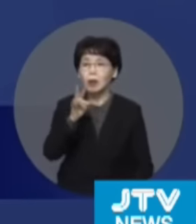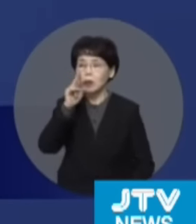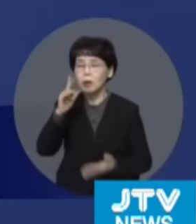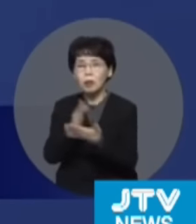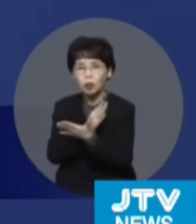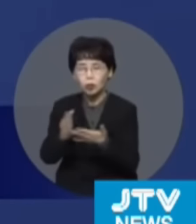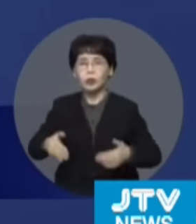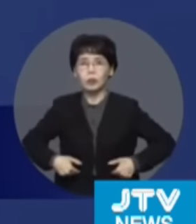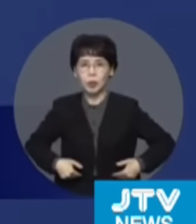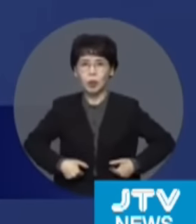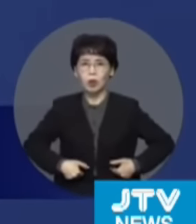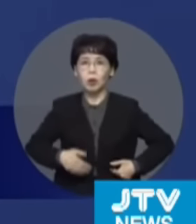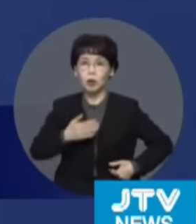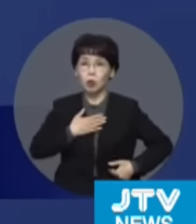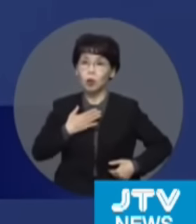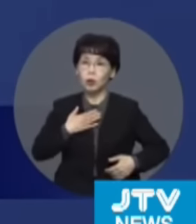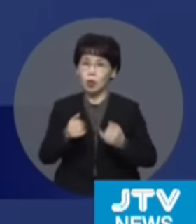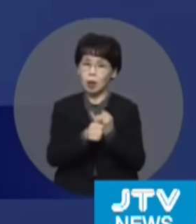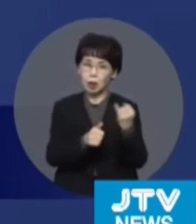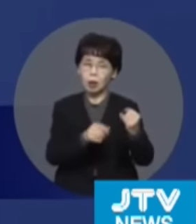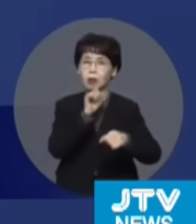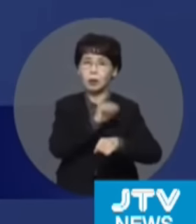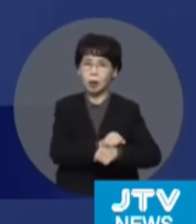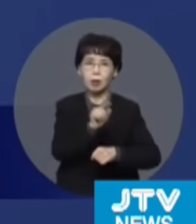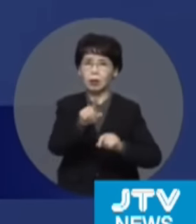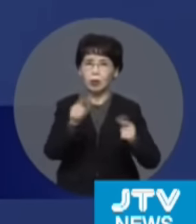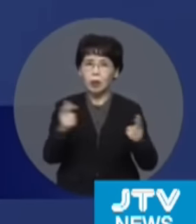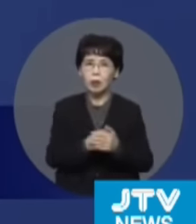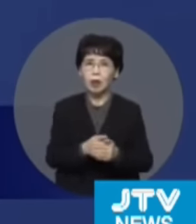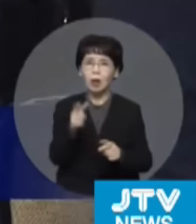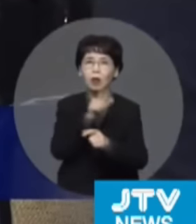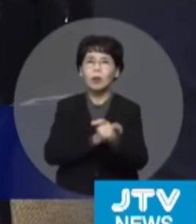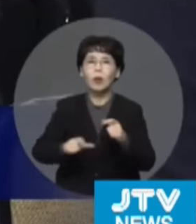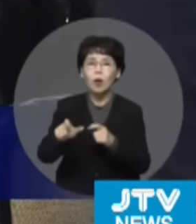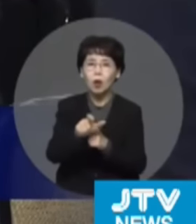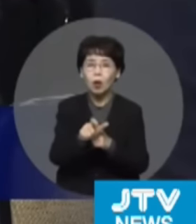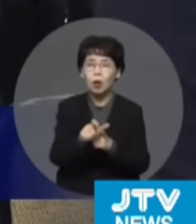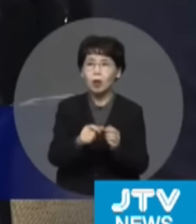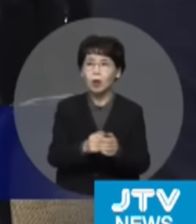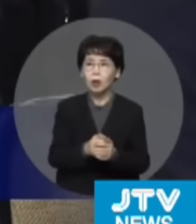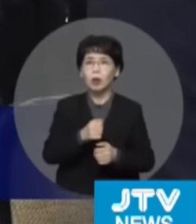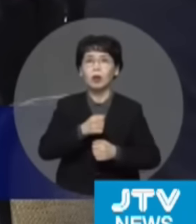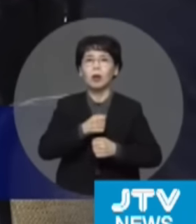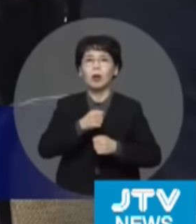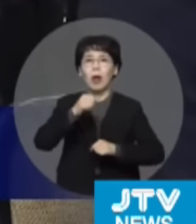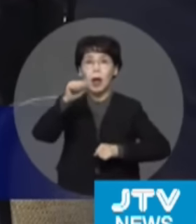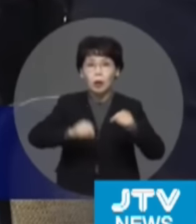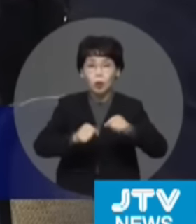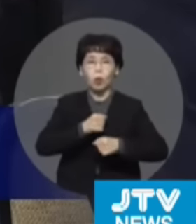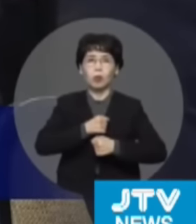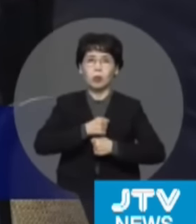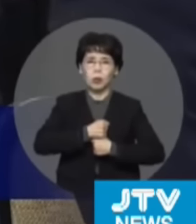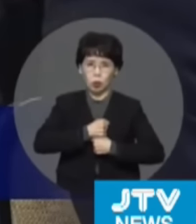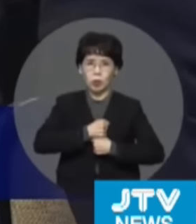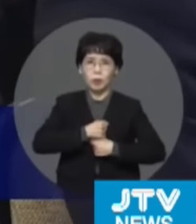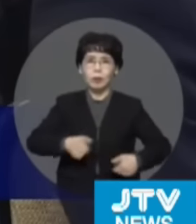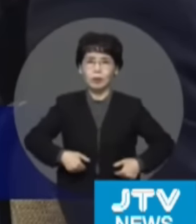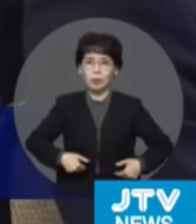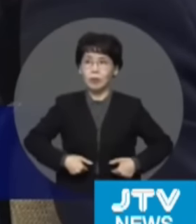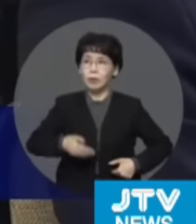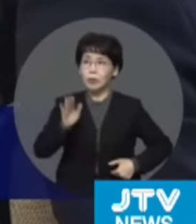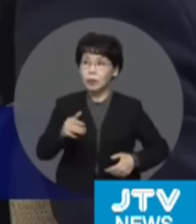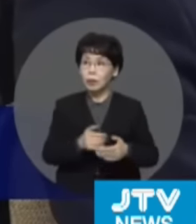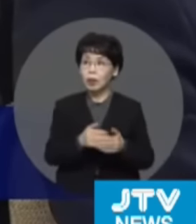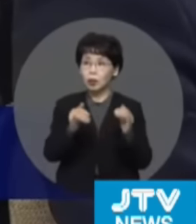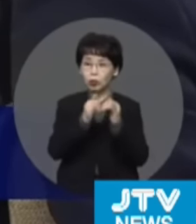뭐 제 아내가 잘했다는 것이 아니라 더 신중하게 매사에 처신을 해야 되는데